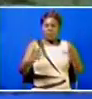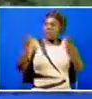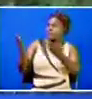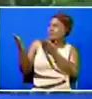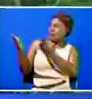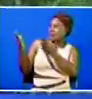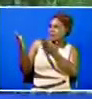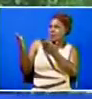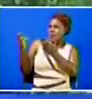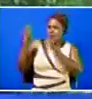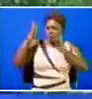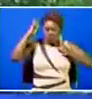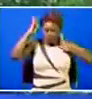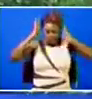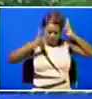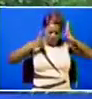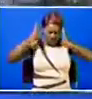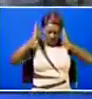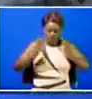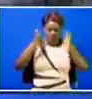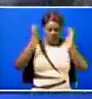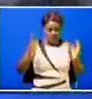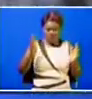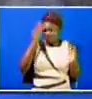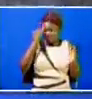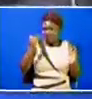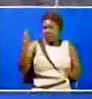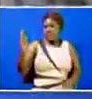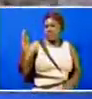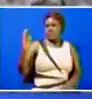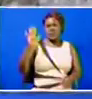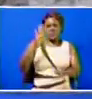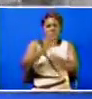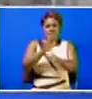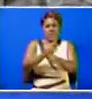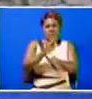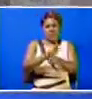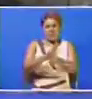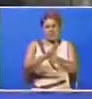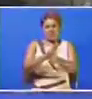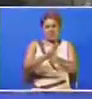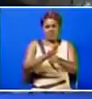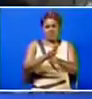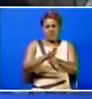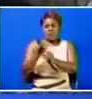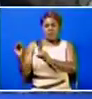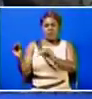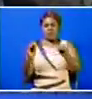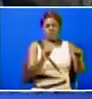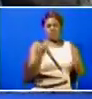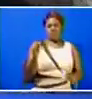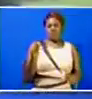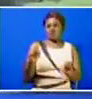Kalwal wanaishi katika hali ya wasiwasi, hasa kuhusu usalama wao, wakati wengi wao wakitakiwa kuhamia maeneo